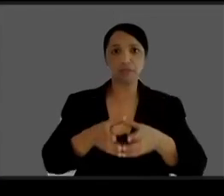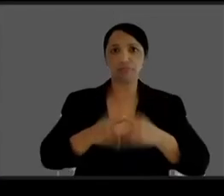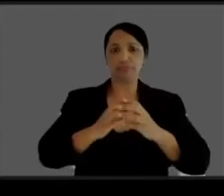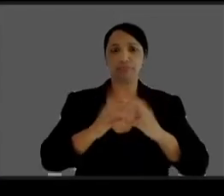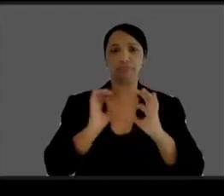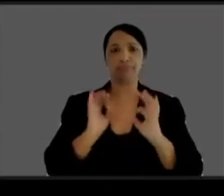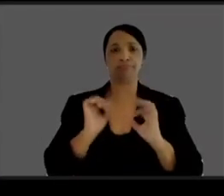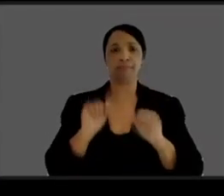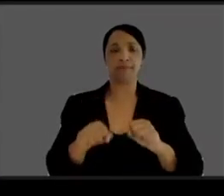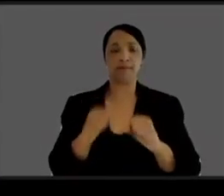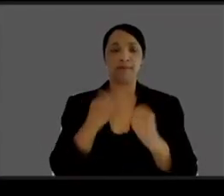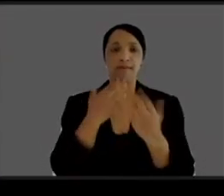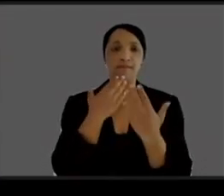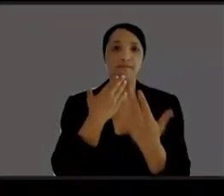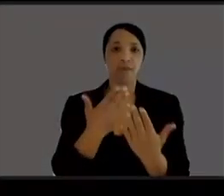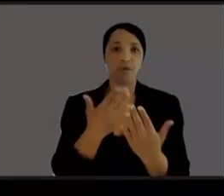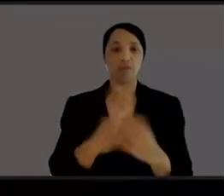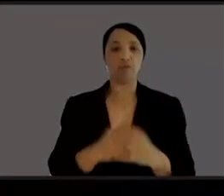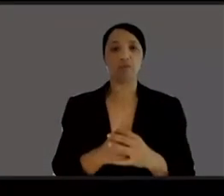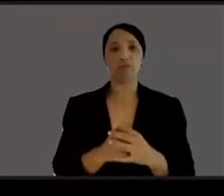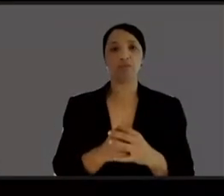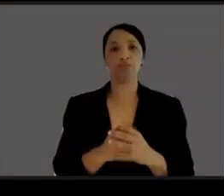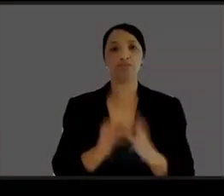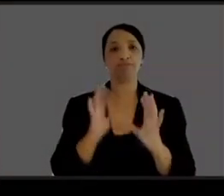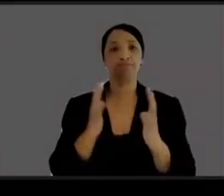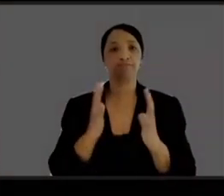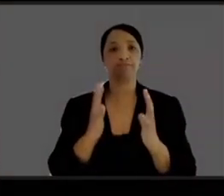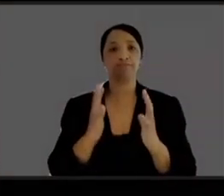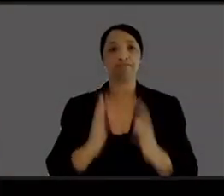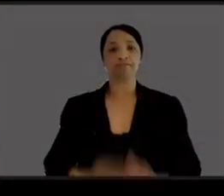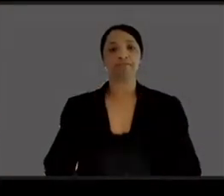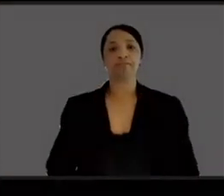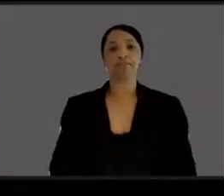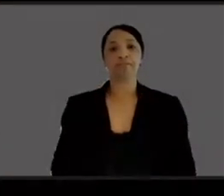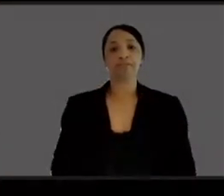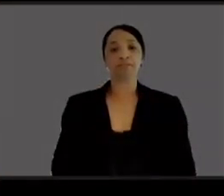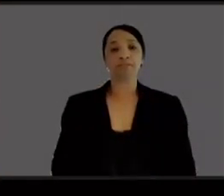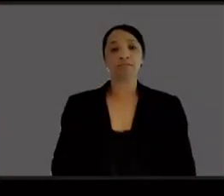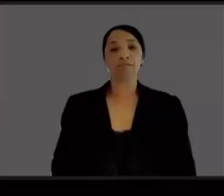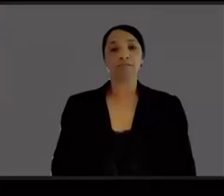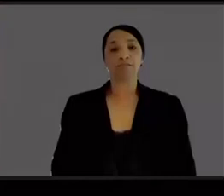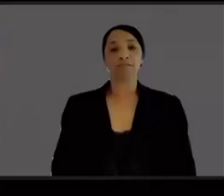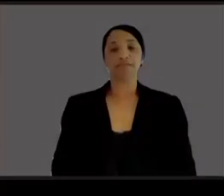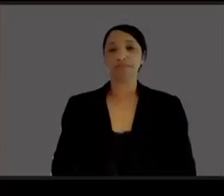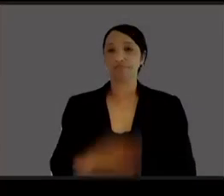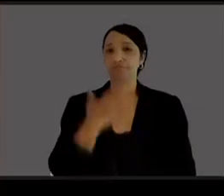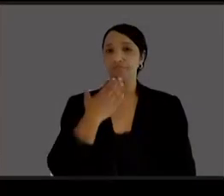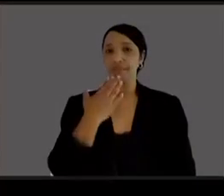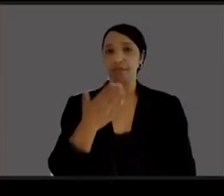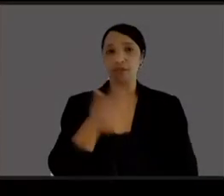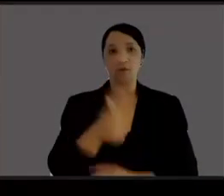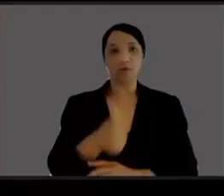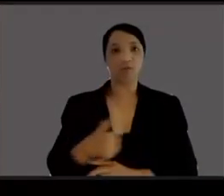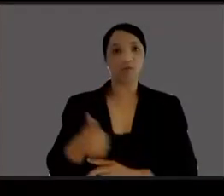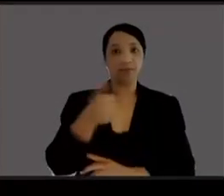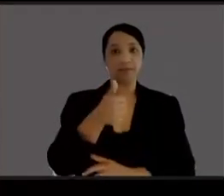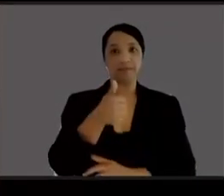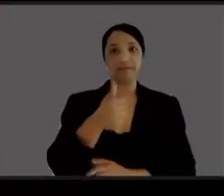انترنت مثل ما نطمح اليه فشكرا لكم شكرا لك